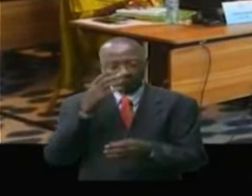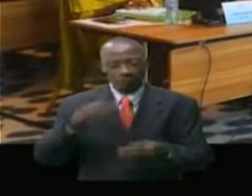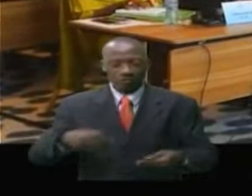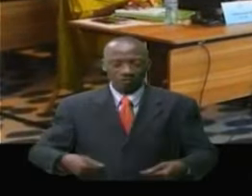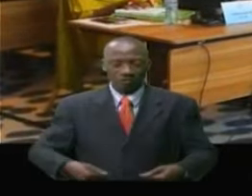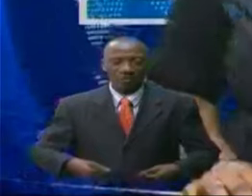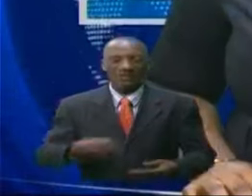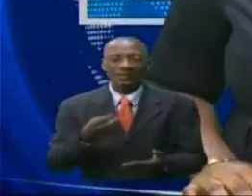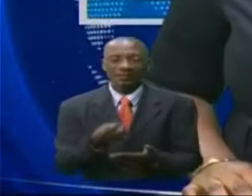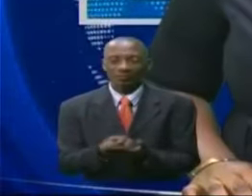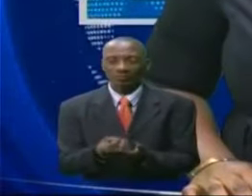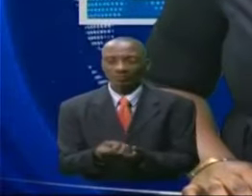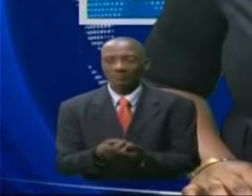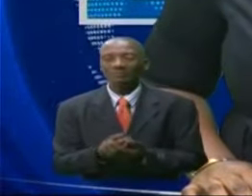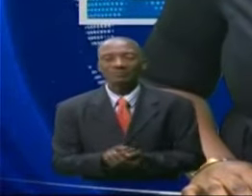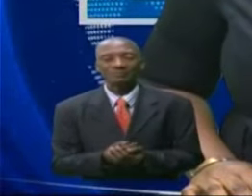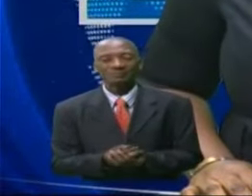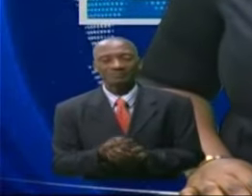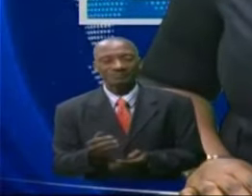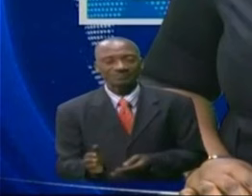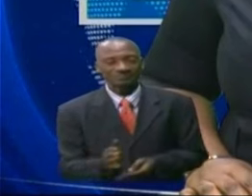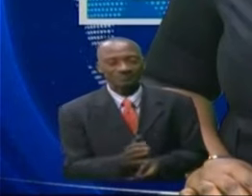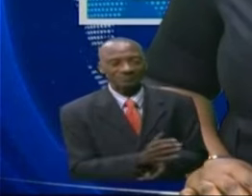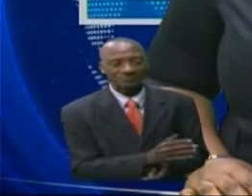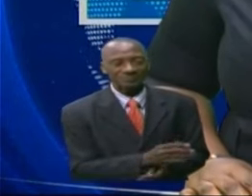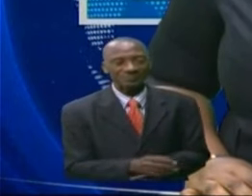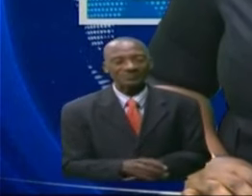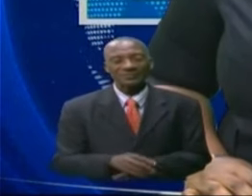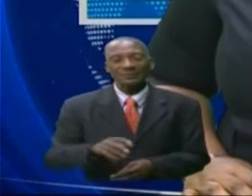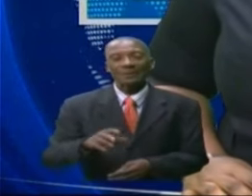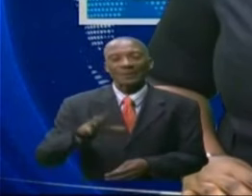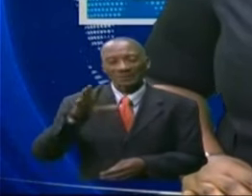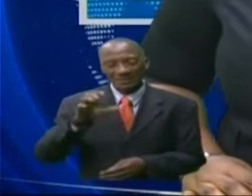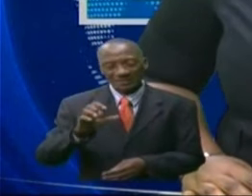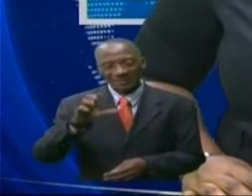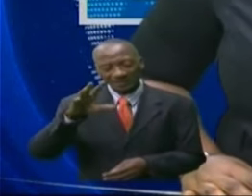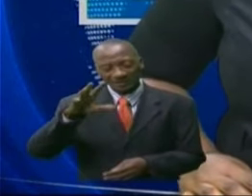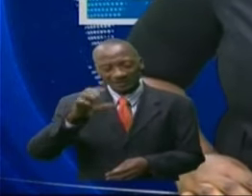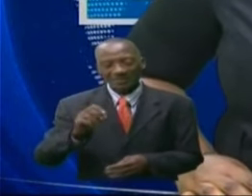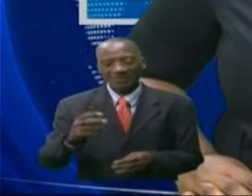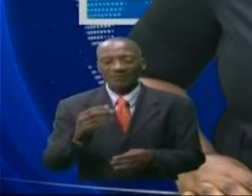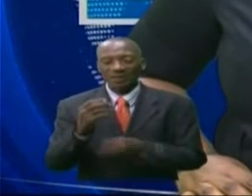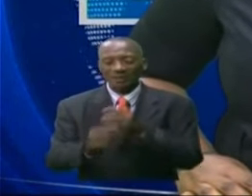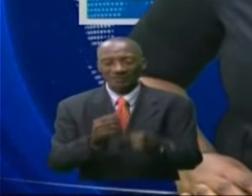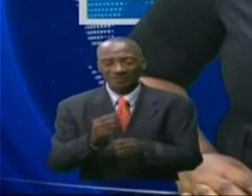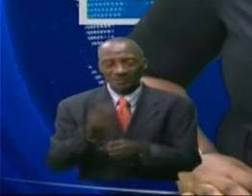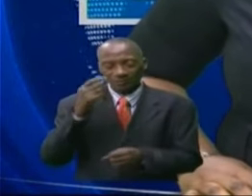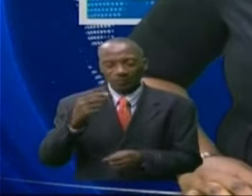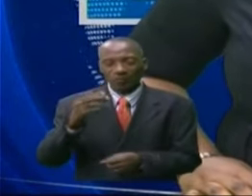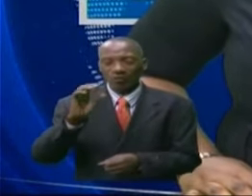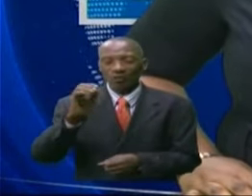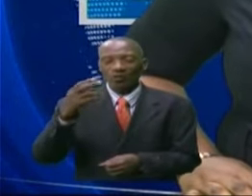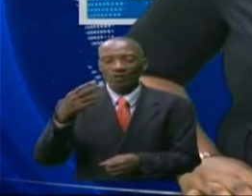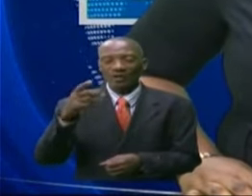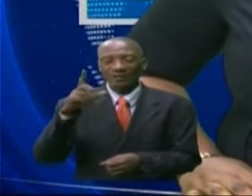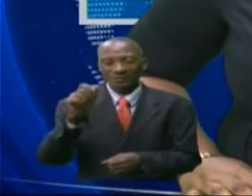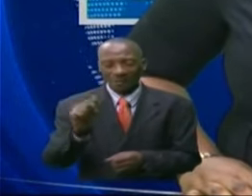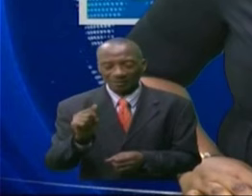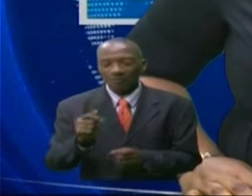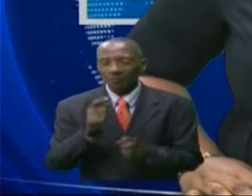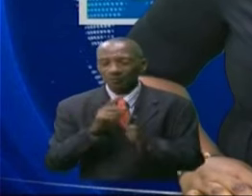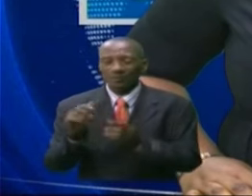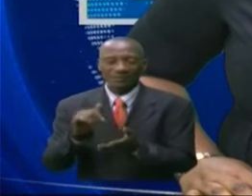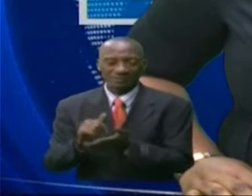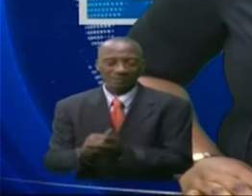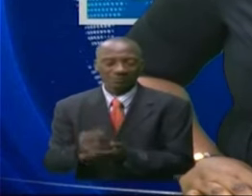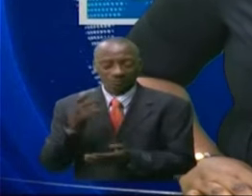économies. 30e anniversaire de l'OADA, justement, l'heure est à l'état des lieux et aux perspectives. En marge de l'ouverture